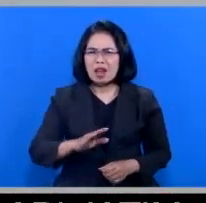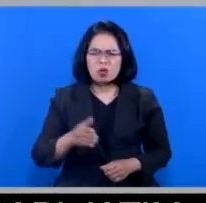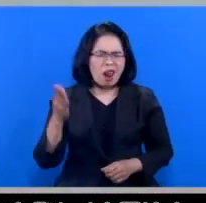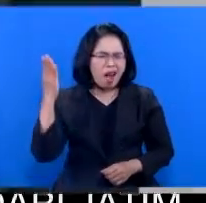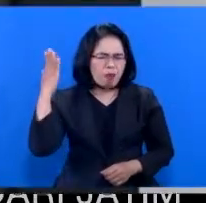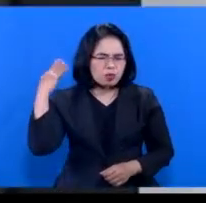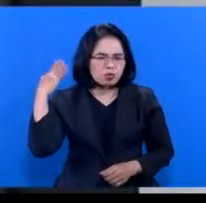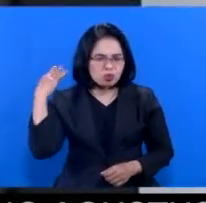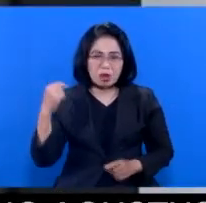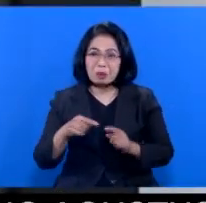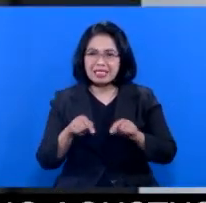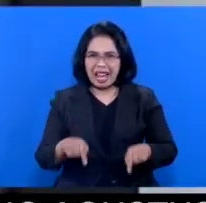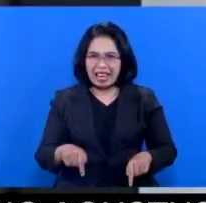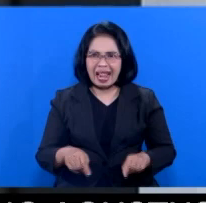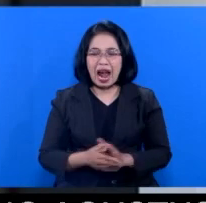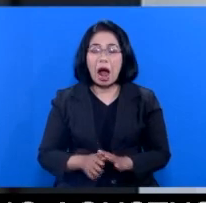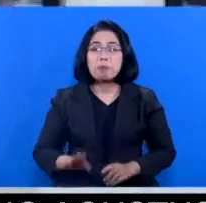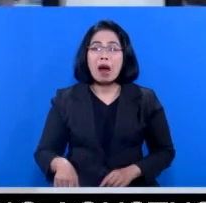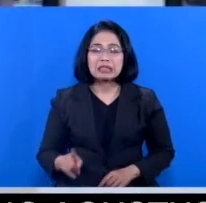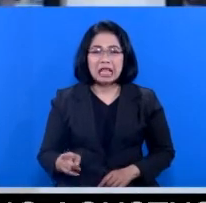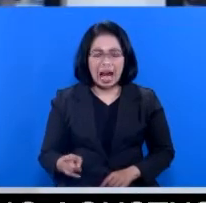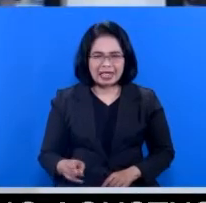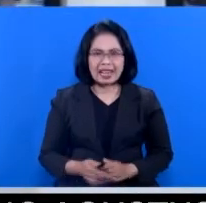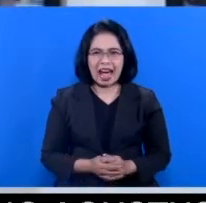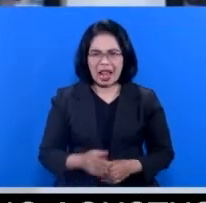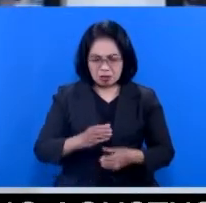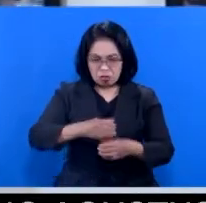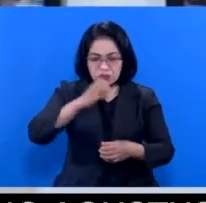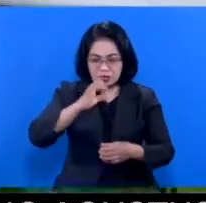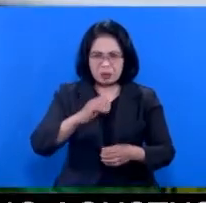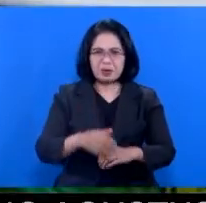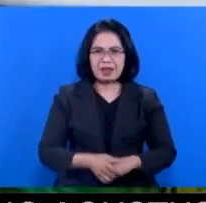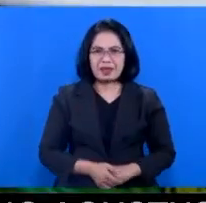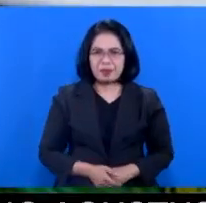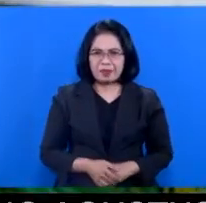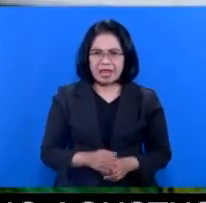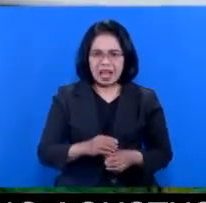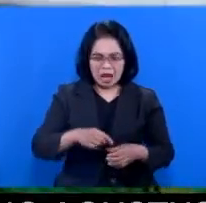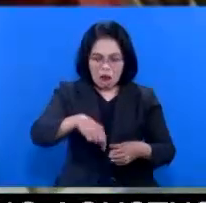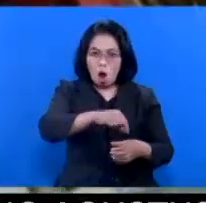hanya menyajikan dua menu minuman sederhana, kopi hitam dan kopi susu.